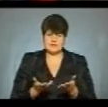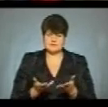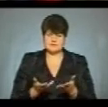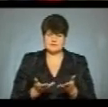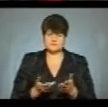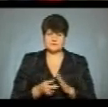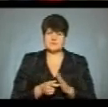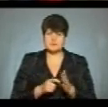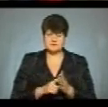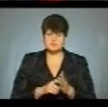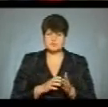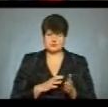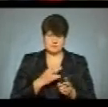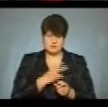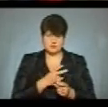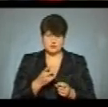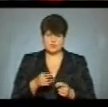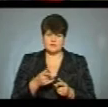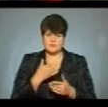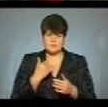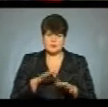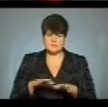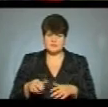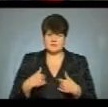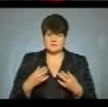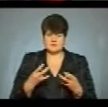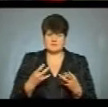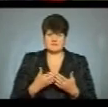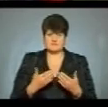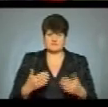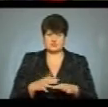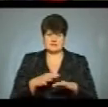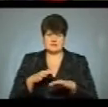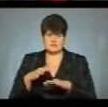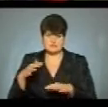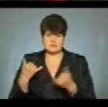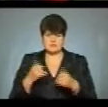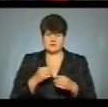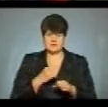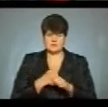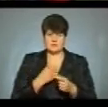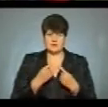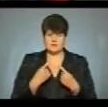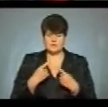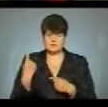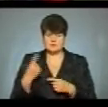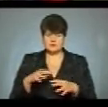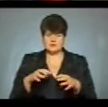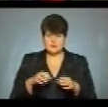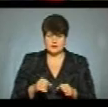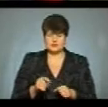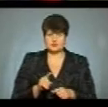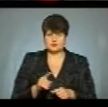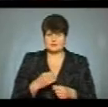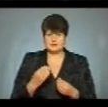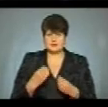бути в якісь приміщення, бо так, як ви бачите, тут нема місця де. Нам треба якісь виставочні зали. Тут зараз ми ведемо переговори з обласною владою, щоб було